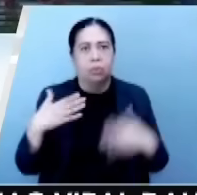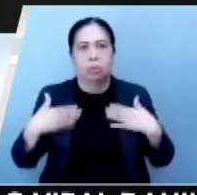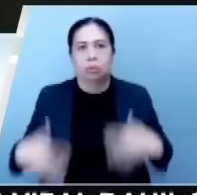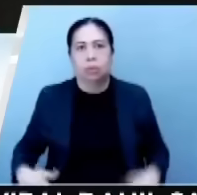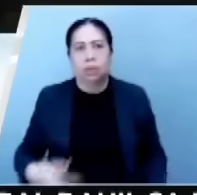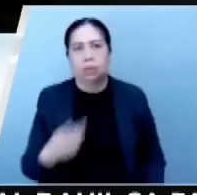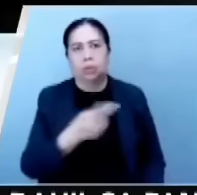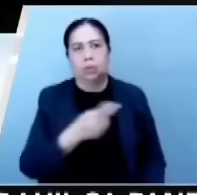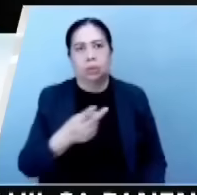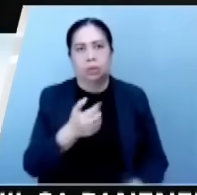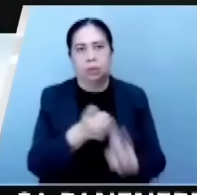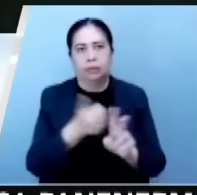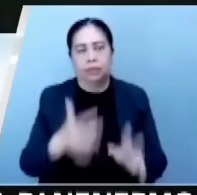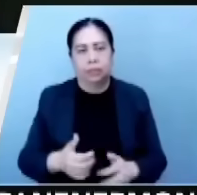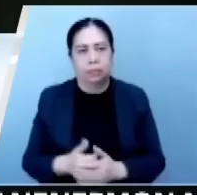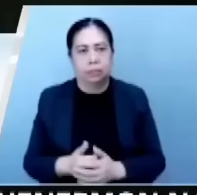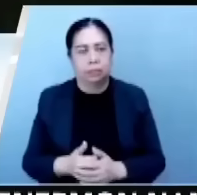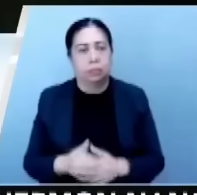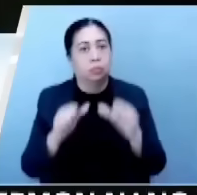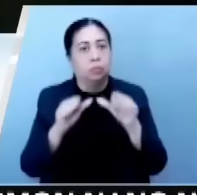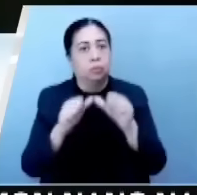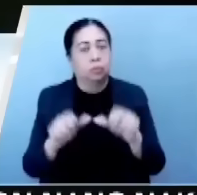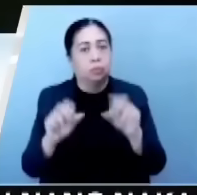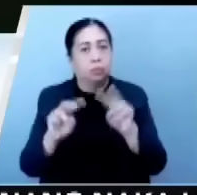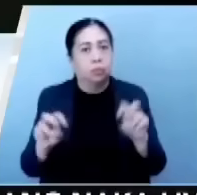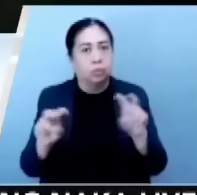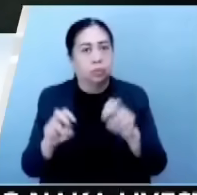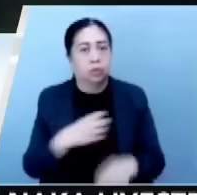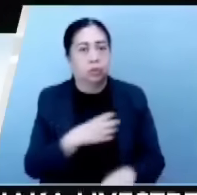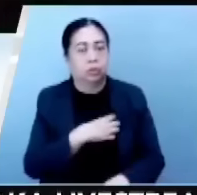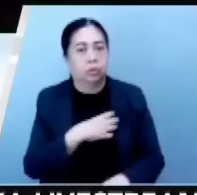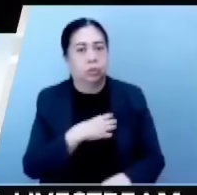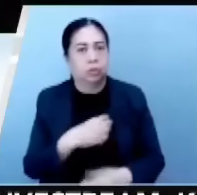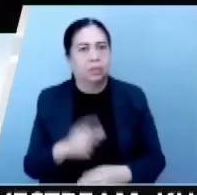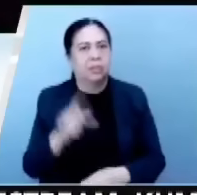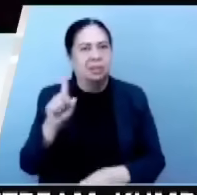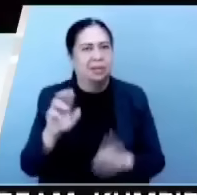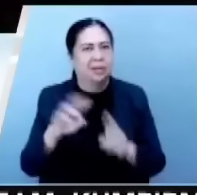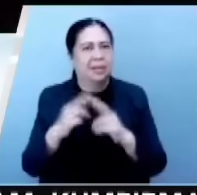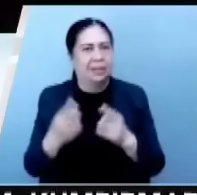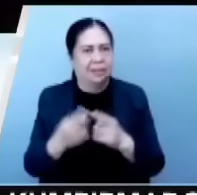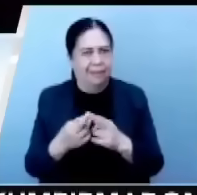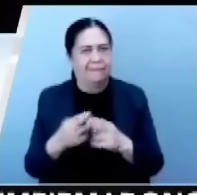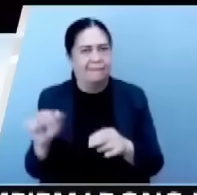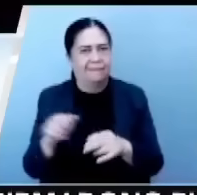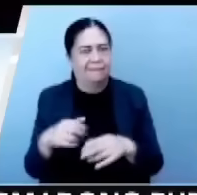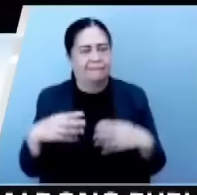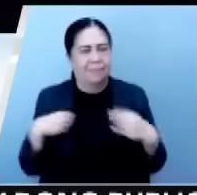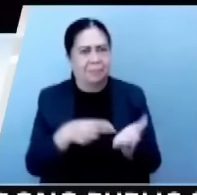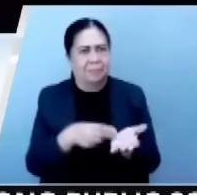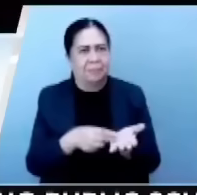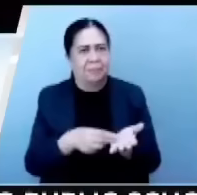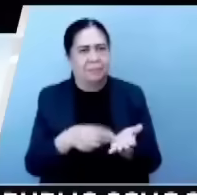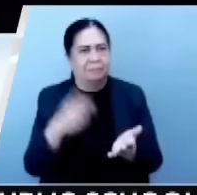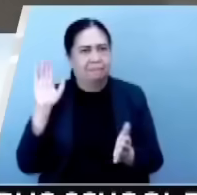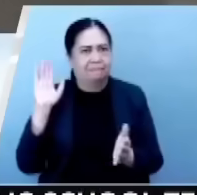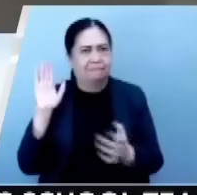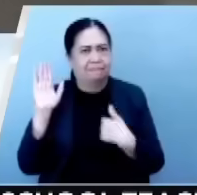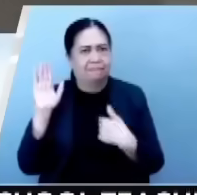biktima. Sa pagpapatuloy ng investigasyon ng pulisya, isang kaanak ng mga biktima ang umamin na sa ginawang pagpatay sa